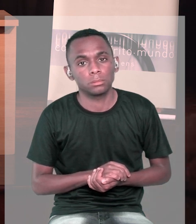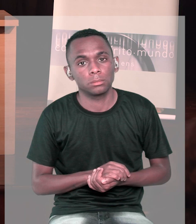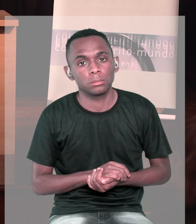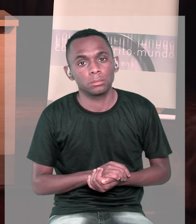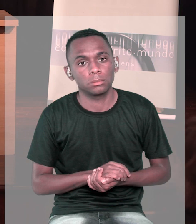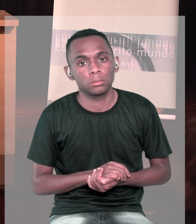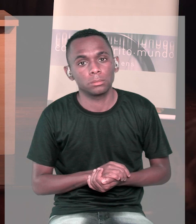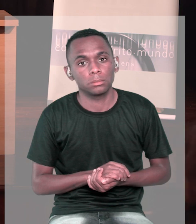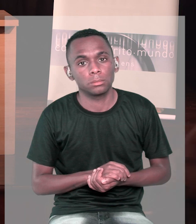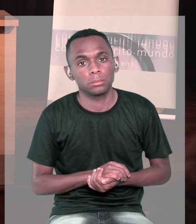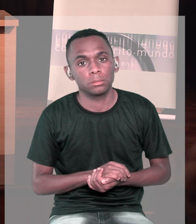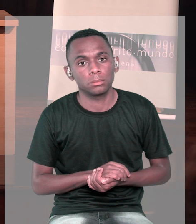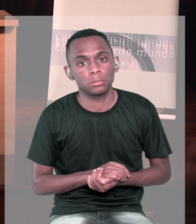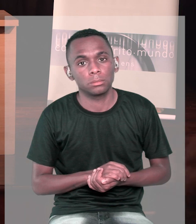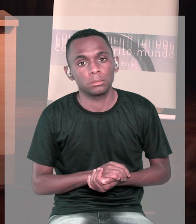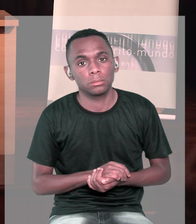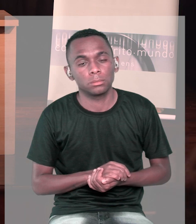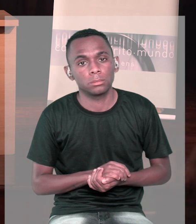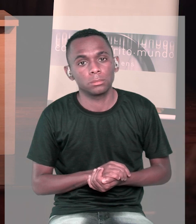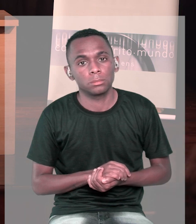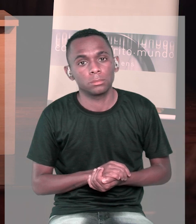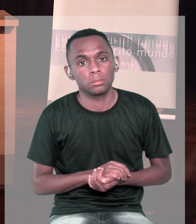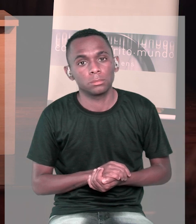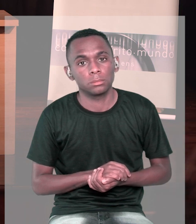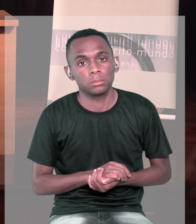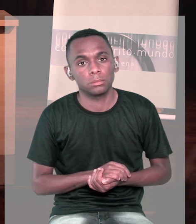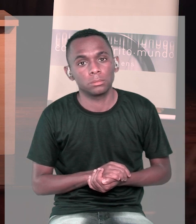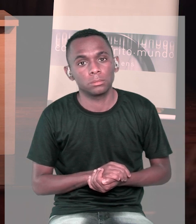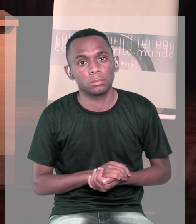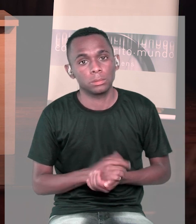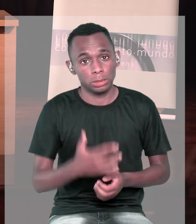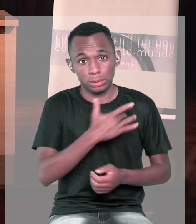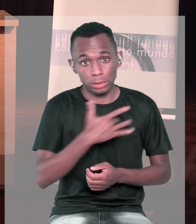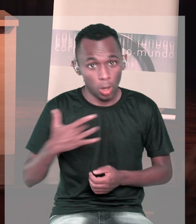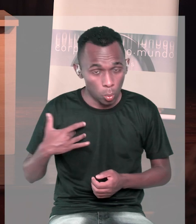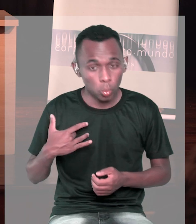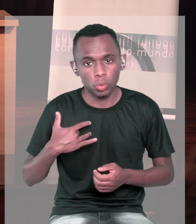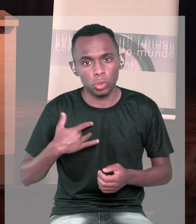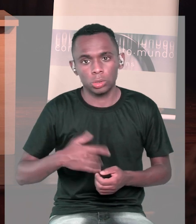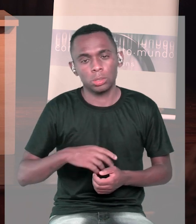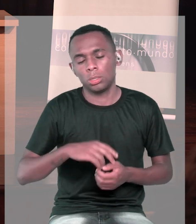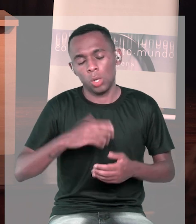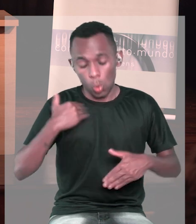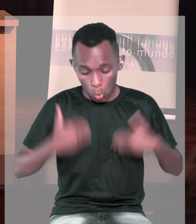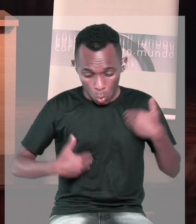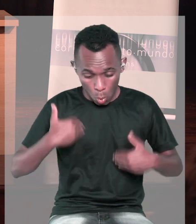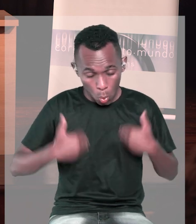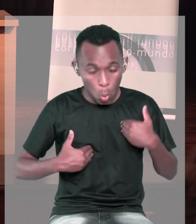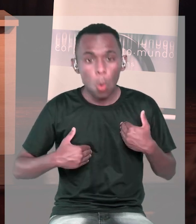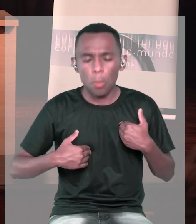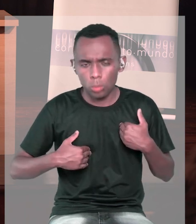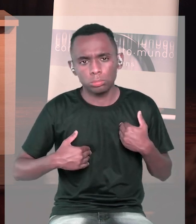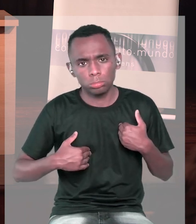son intégrité contre des attaques de l'extérieur. A saúde não é a integridade de um corpo que mantém essa